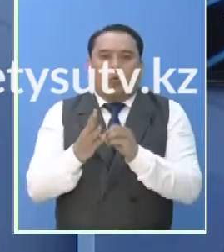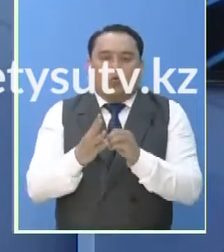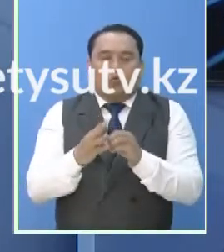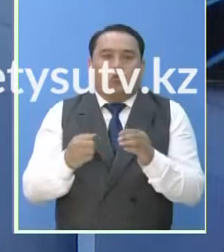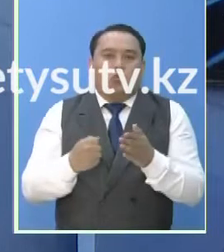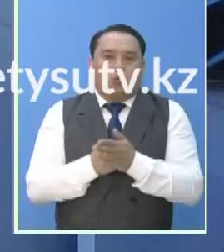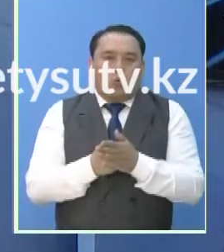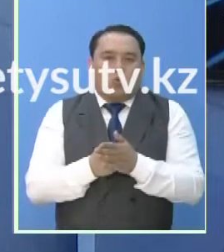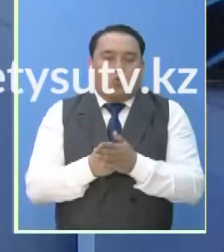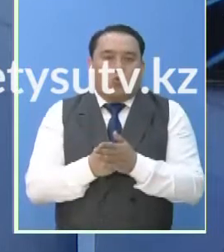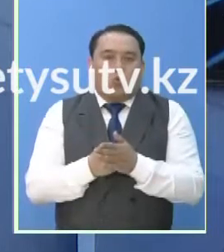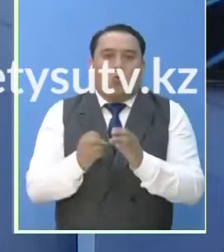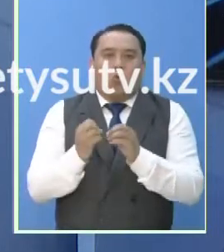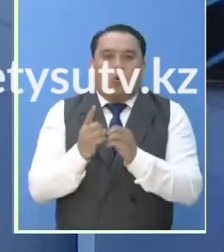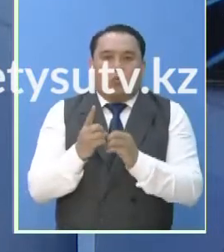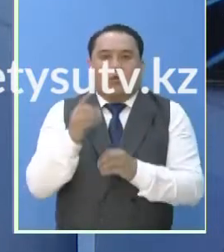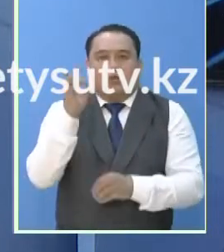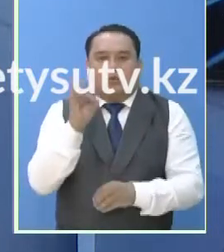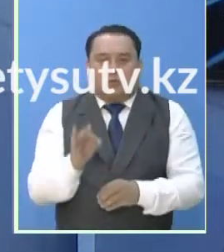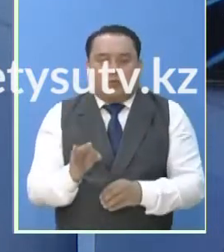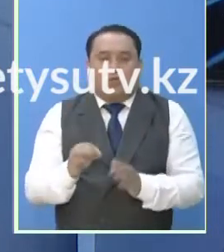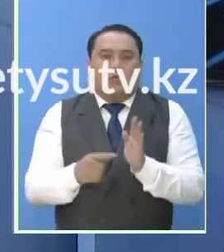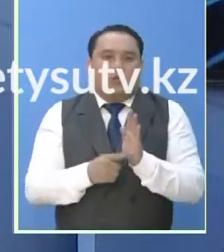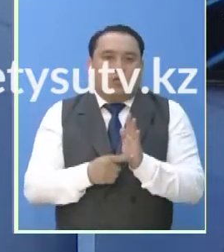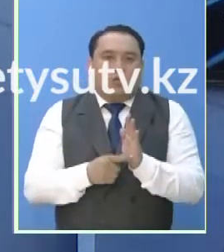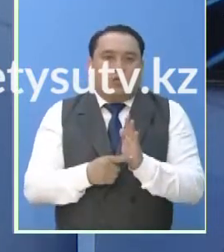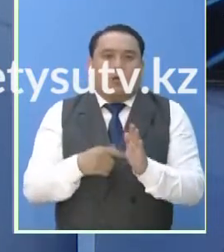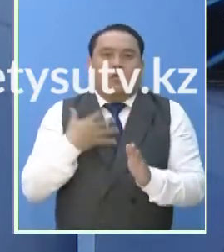дейінгі балалары 11.7%,